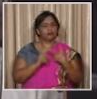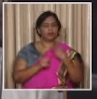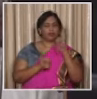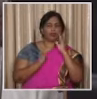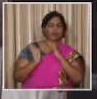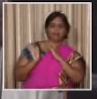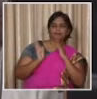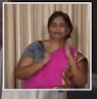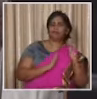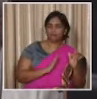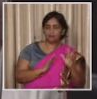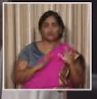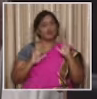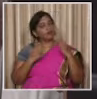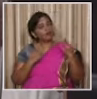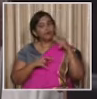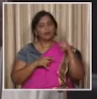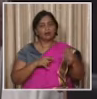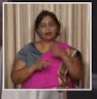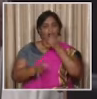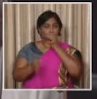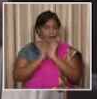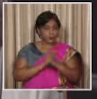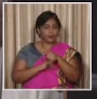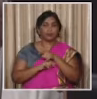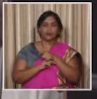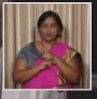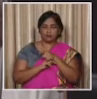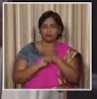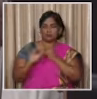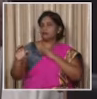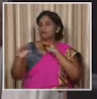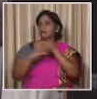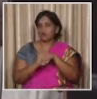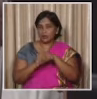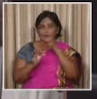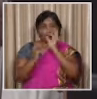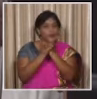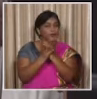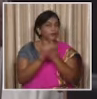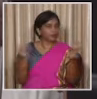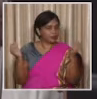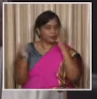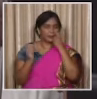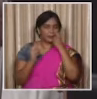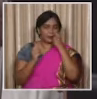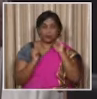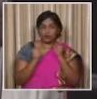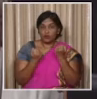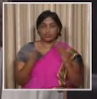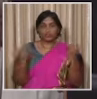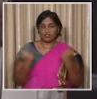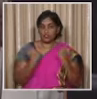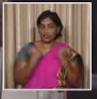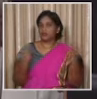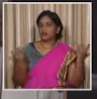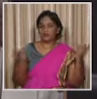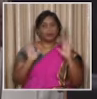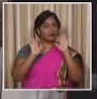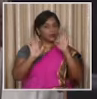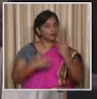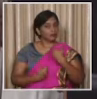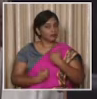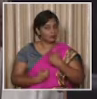ගැසුවා. ඒ කිසිම කෙනෙකුට මේ ගිනි ගොඩ මැදට පැනලා ගින්න නිවන්ට ධෛර්යයක් තිබුණේ නැහැ. හැබැයි